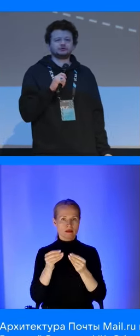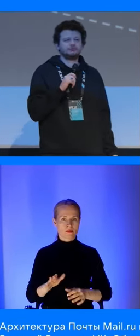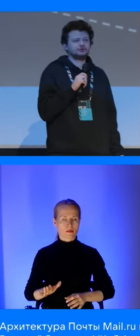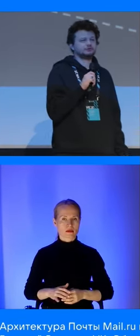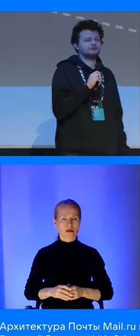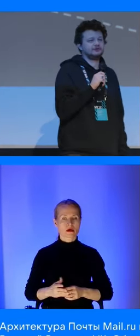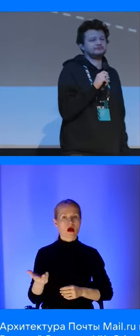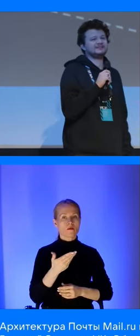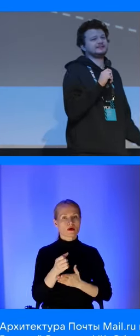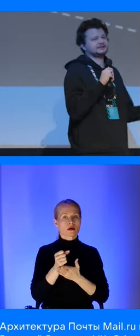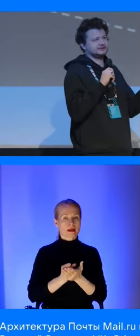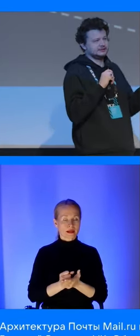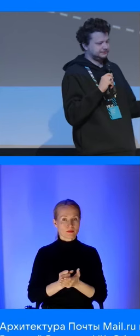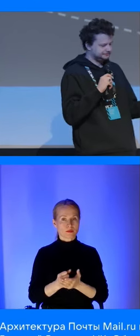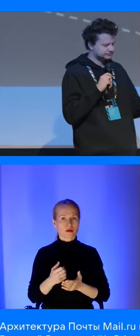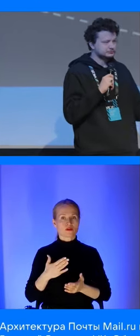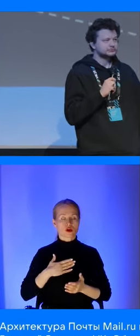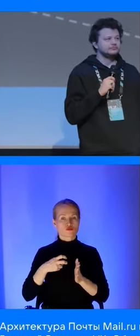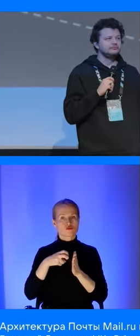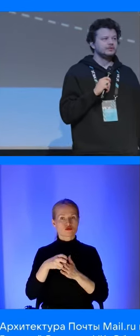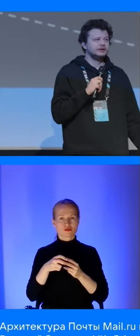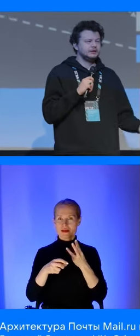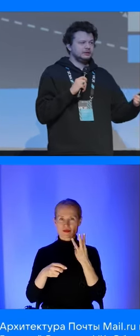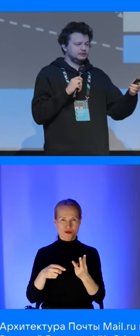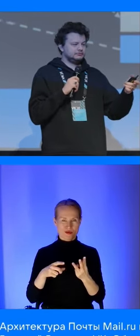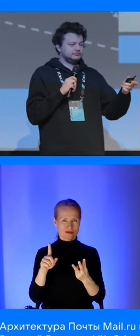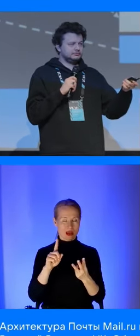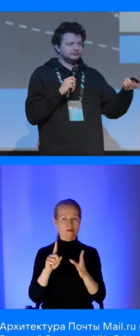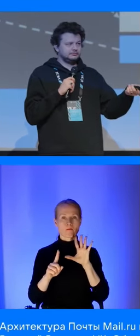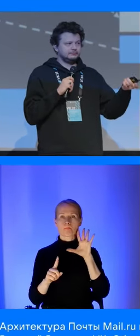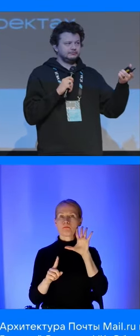храним нашу почту в 5 дата-центрах.